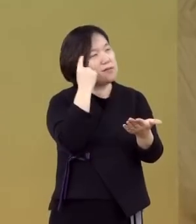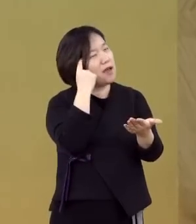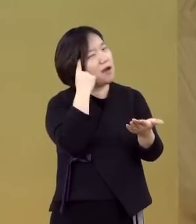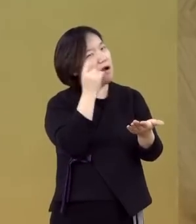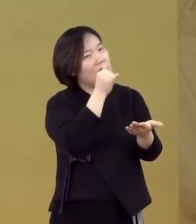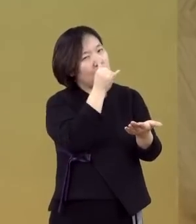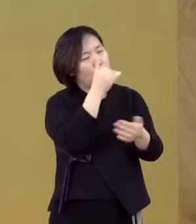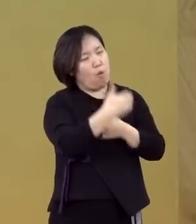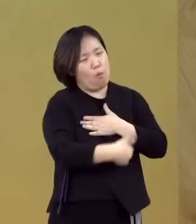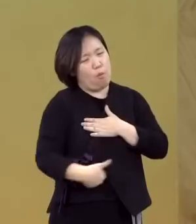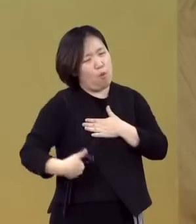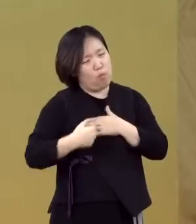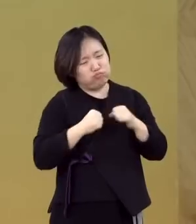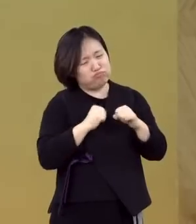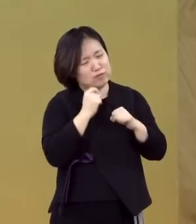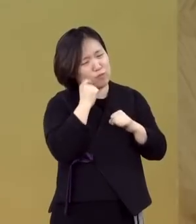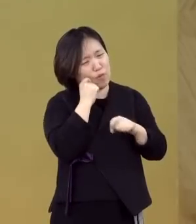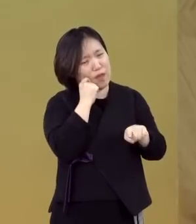에누워